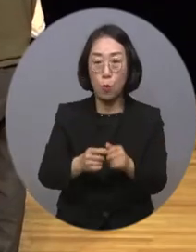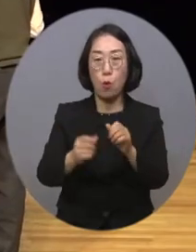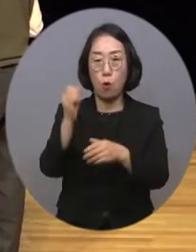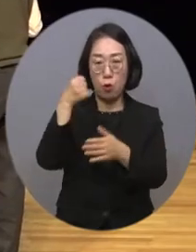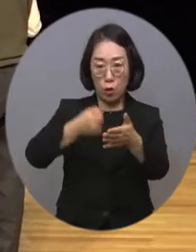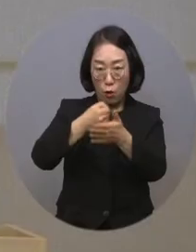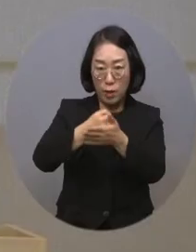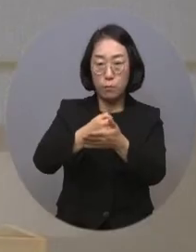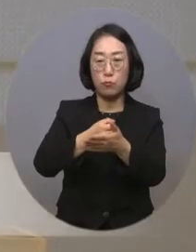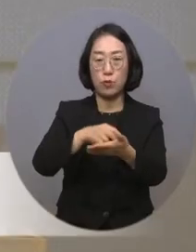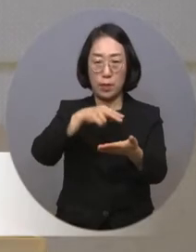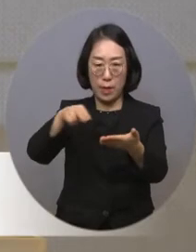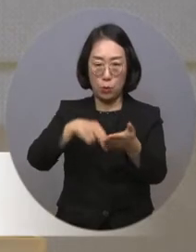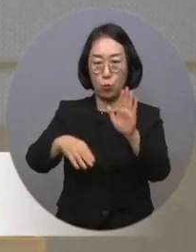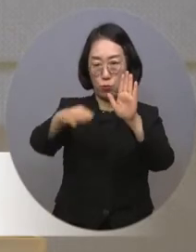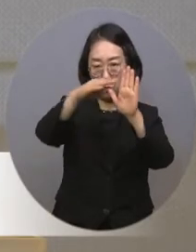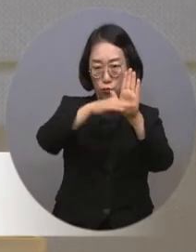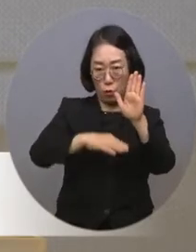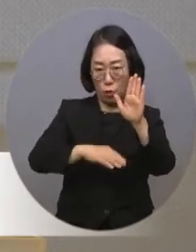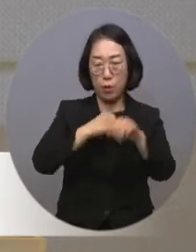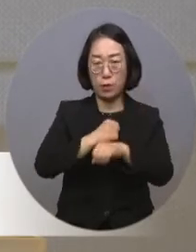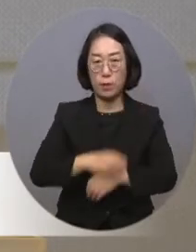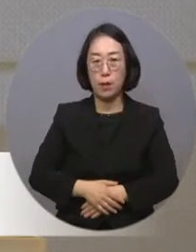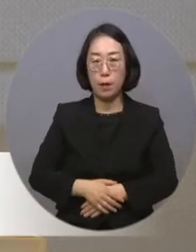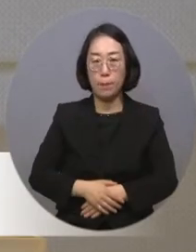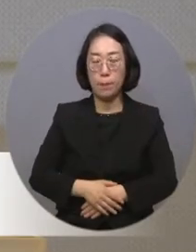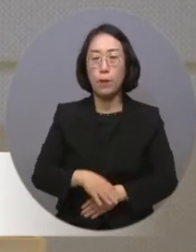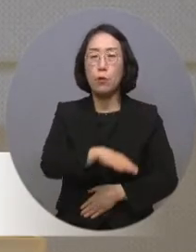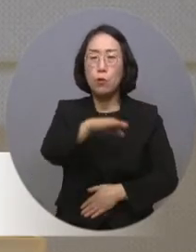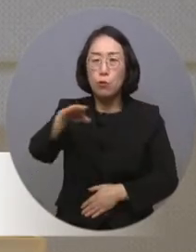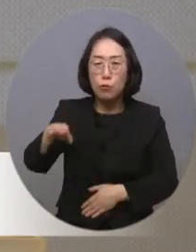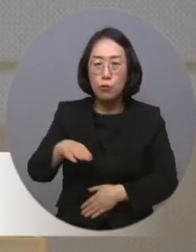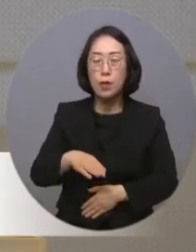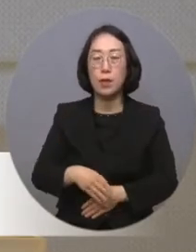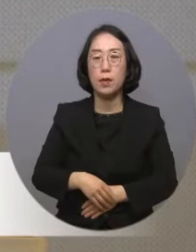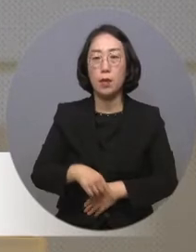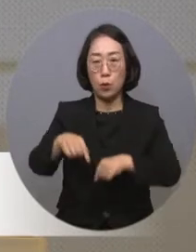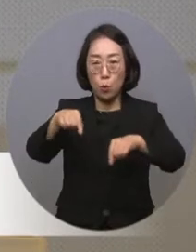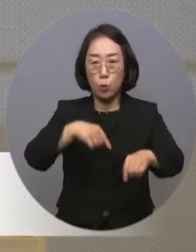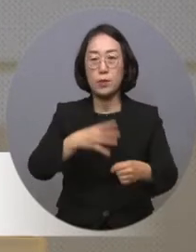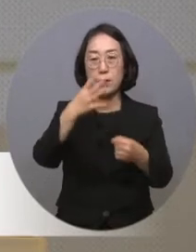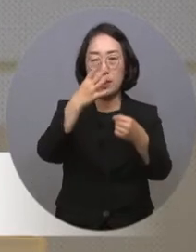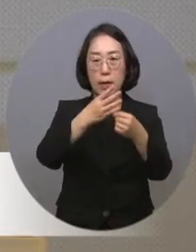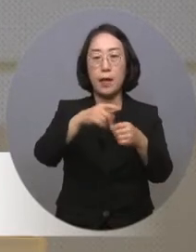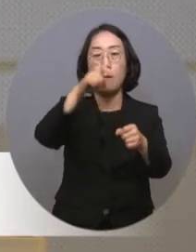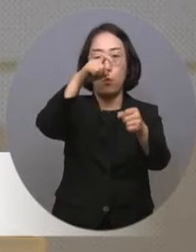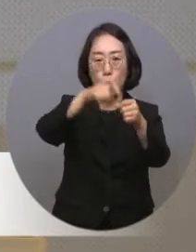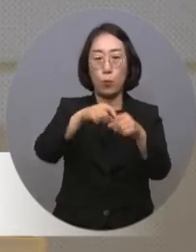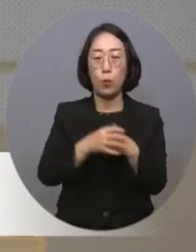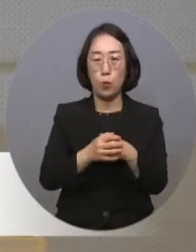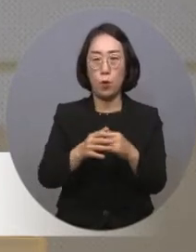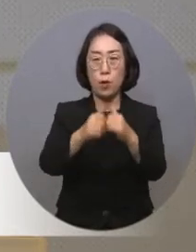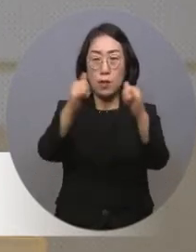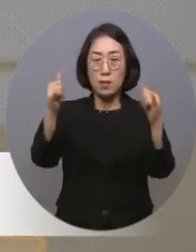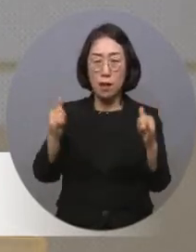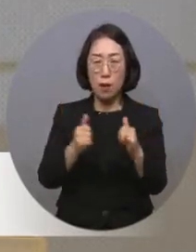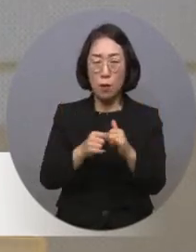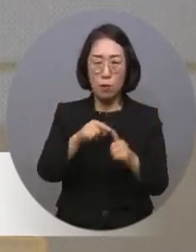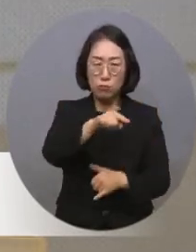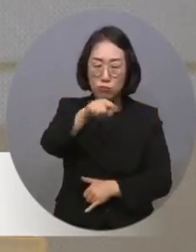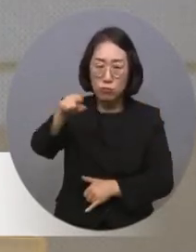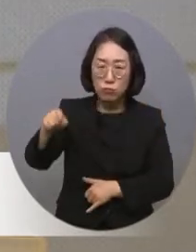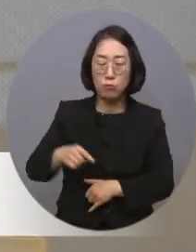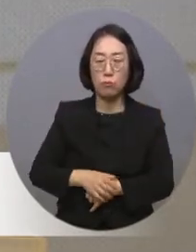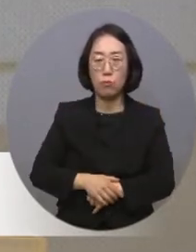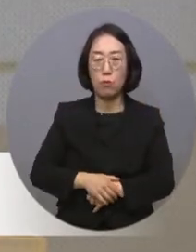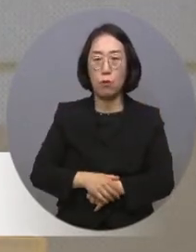진행됐습니다. 충남도정에 4대 목표가 있습니다. 먼저 우리 사회에 만연되어 있는 또 반드시 풀어내지 않으면 안